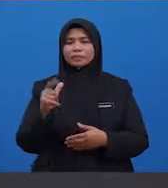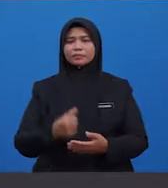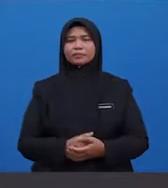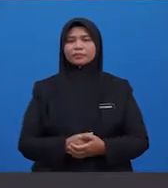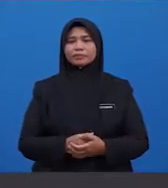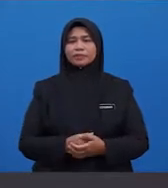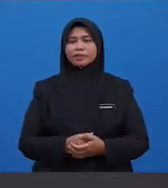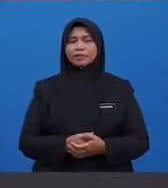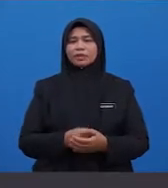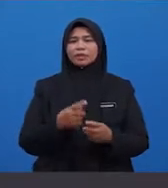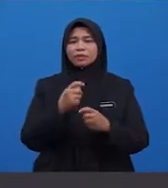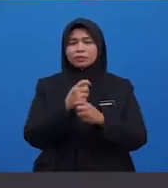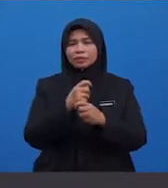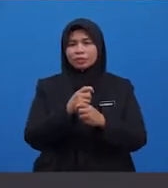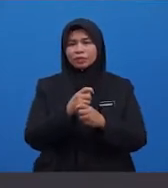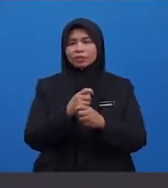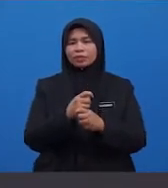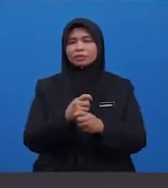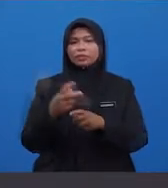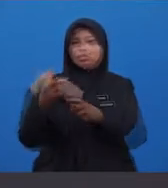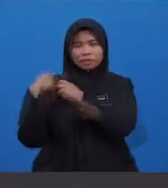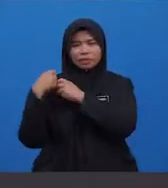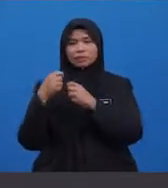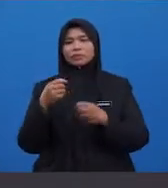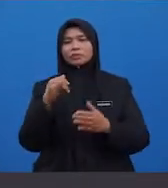ialah peranan dan tanggungjawab jurulatih.